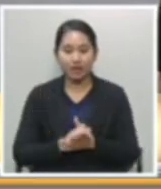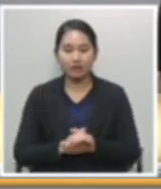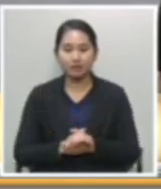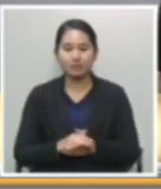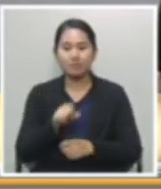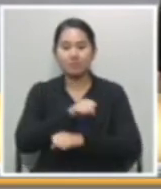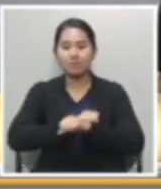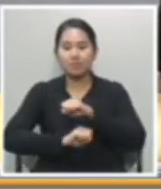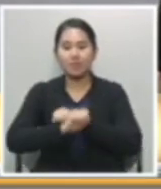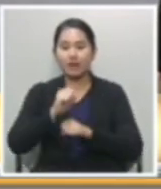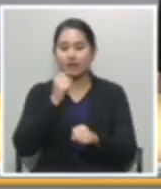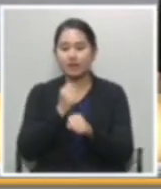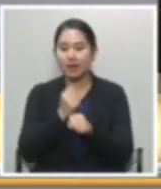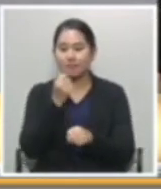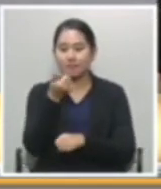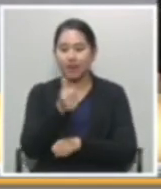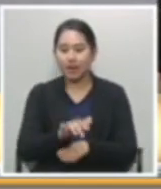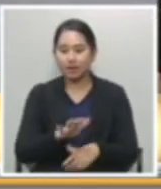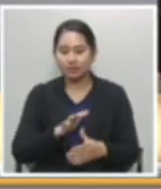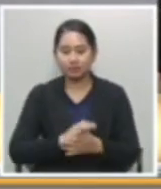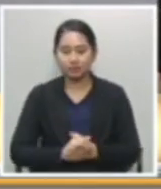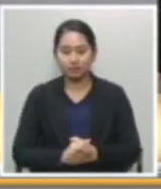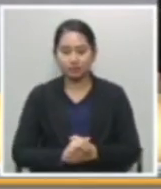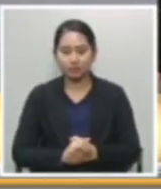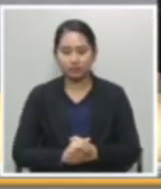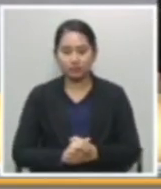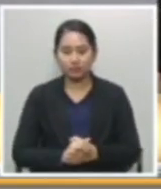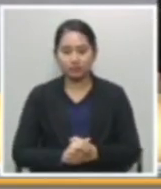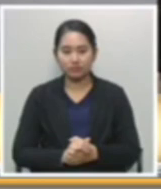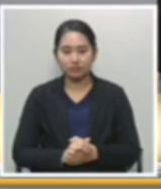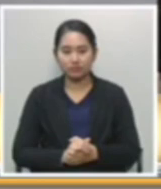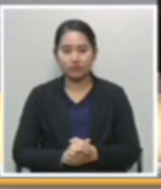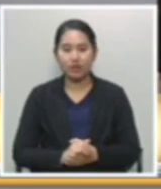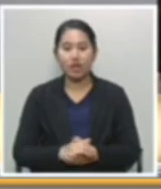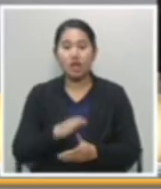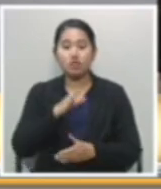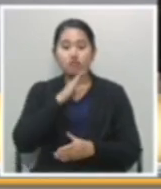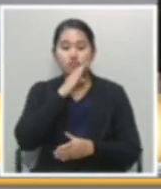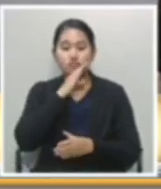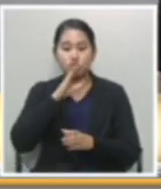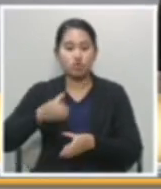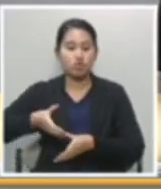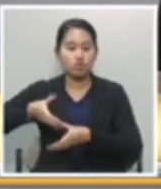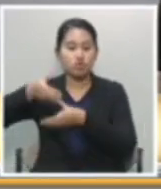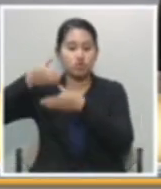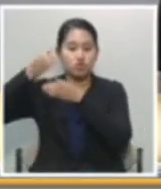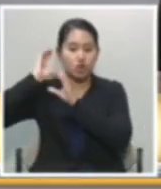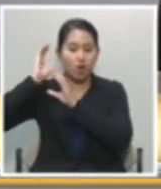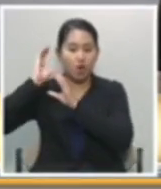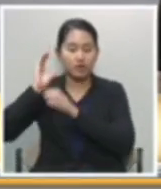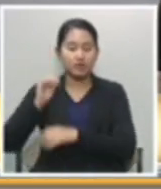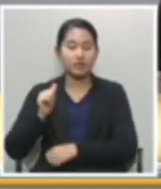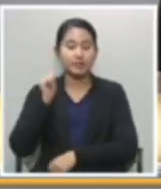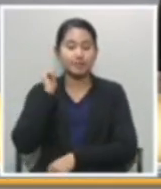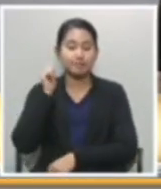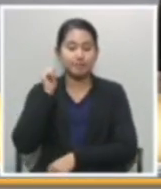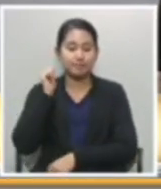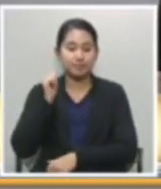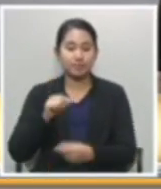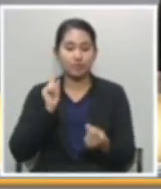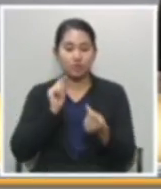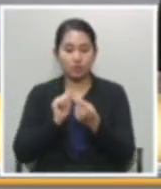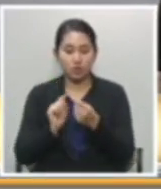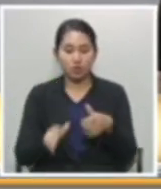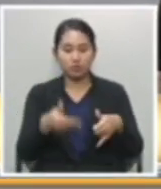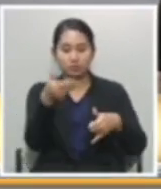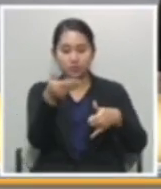ฏิบัติหน้าที่ไม่ได้นะครับถ้าย้อนไปเรื่องเดิมวันที่พิจารณาคุณสมบั